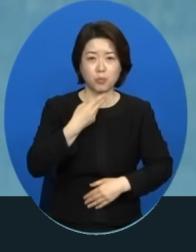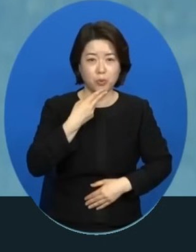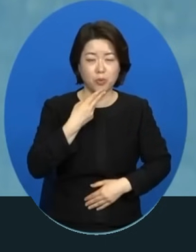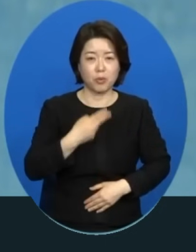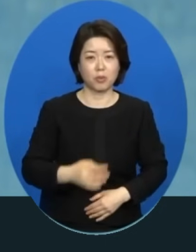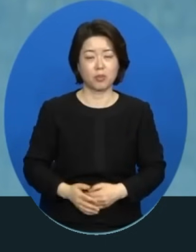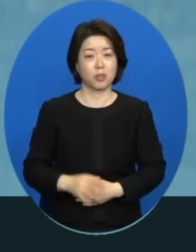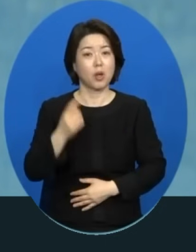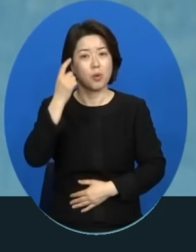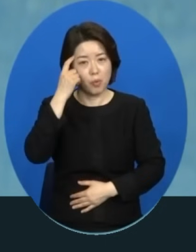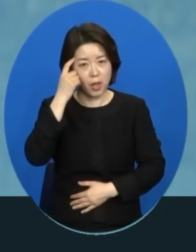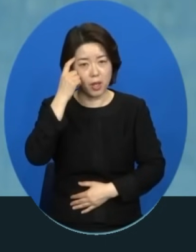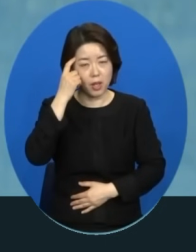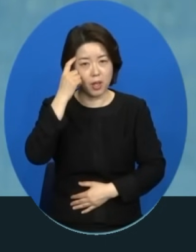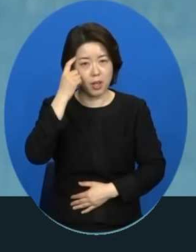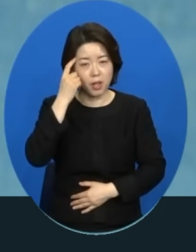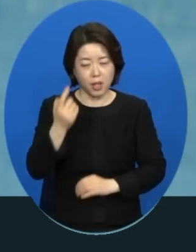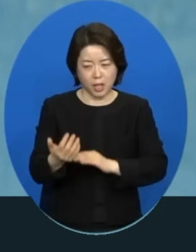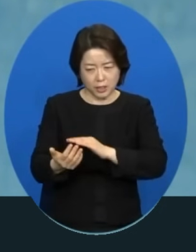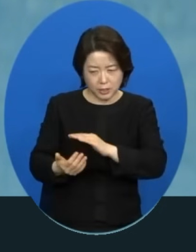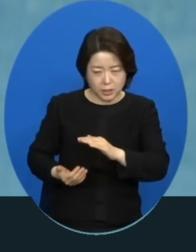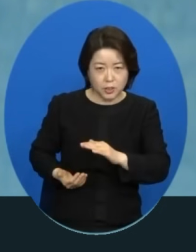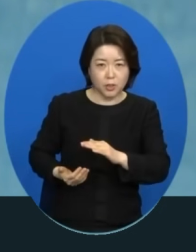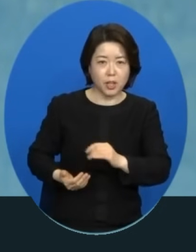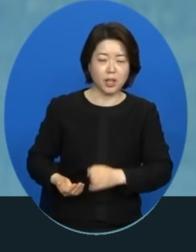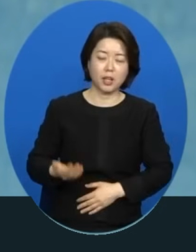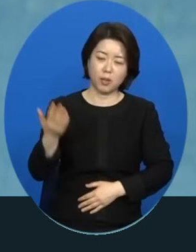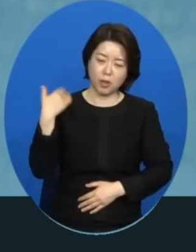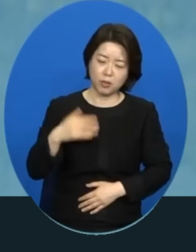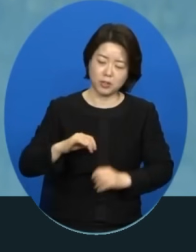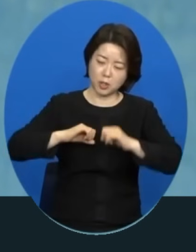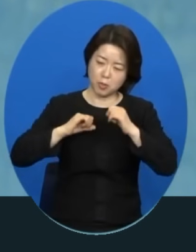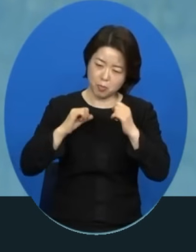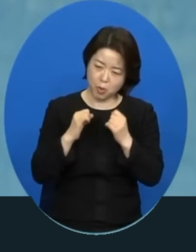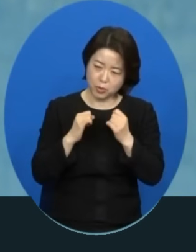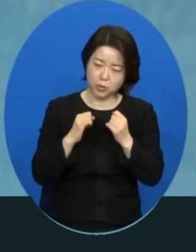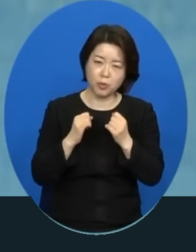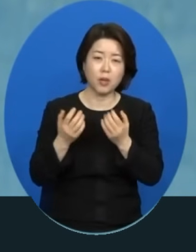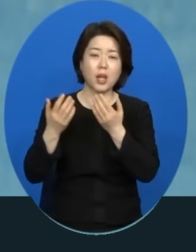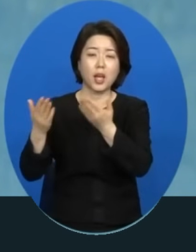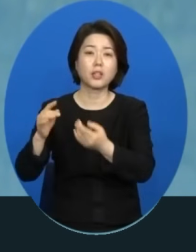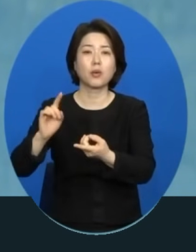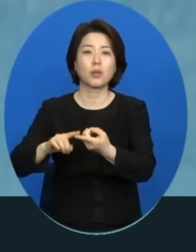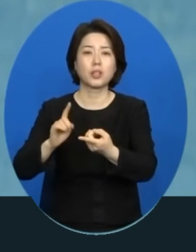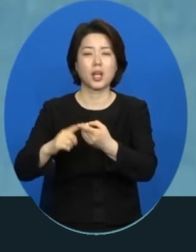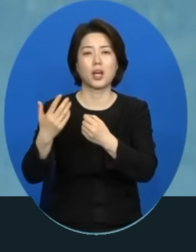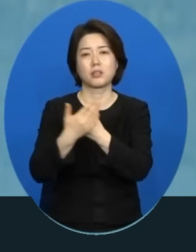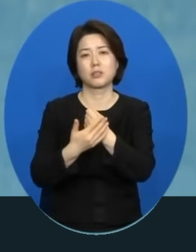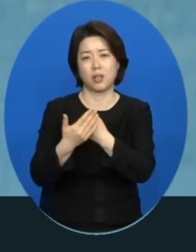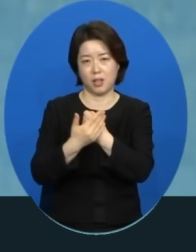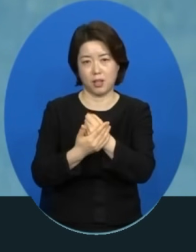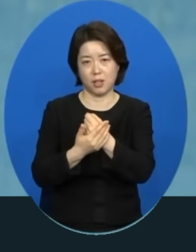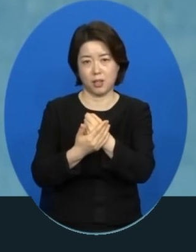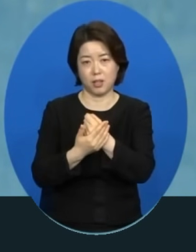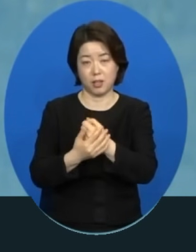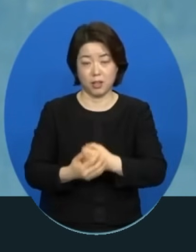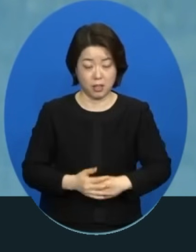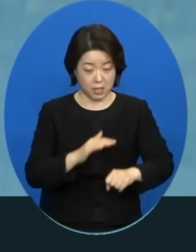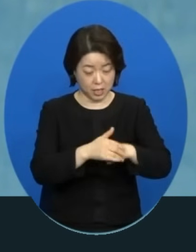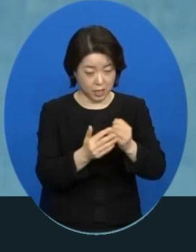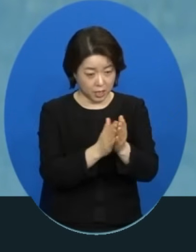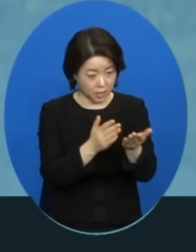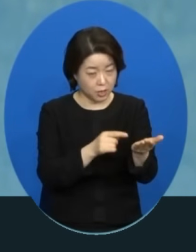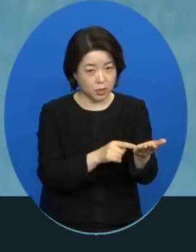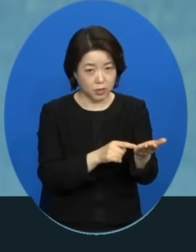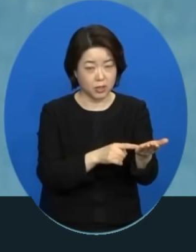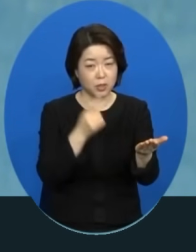왜 그런가? 복종이 준 은혜였습니다. 제가 그날 이후에 왜 성경이 하나님께서 우리들에게